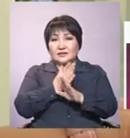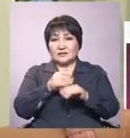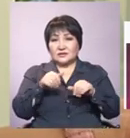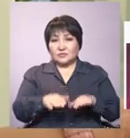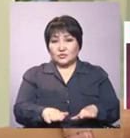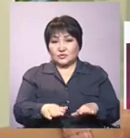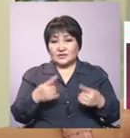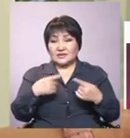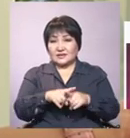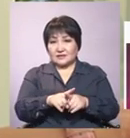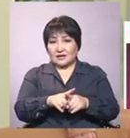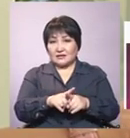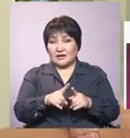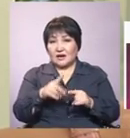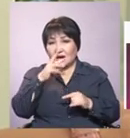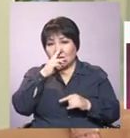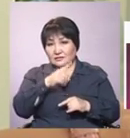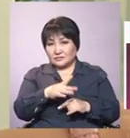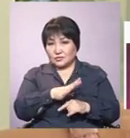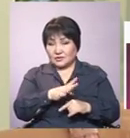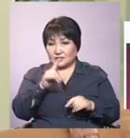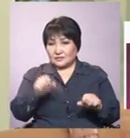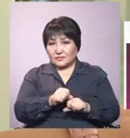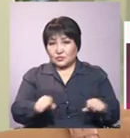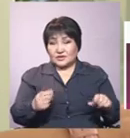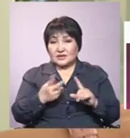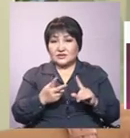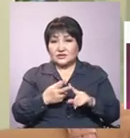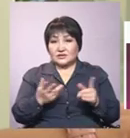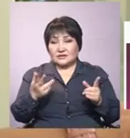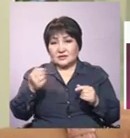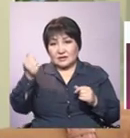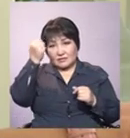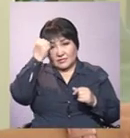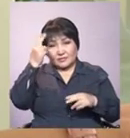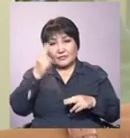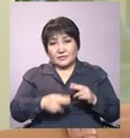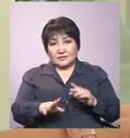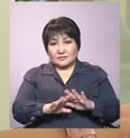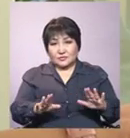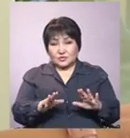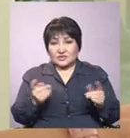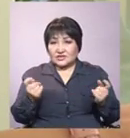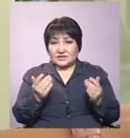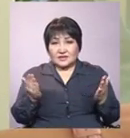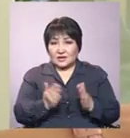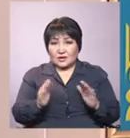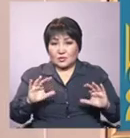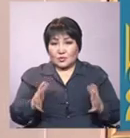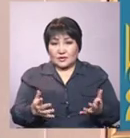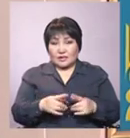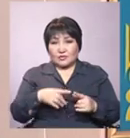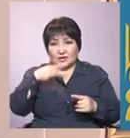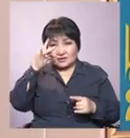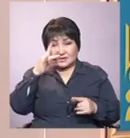техникалық қате кетуі мүмкін емес. Біріншіден, екіншіден естен шығу мүмкін емес. Өйткені бұл кішкенеген оқиға емес. Бұл бүтін Қазақстанды дүрлікіп тұрген